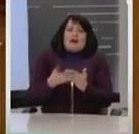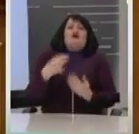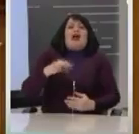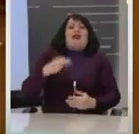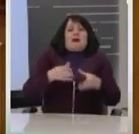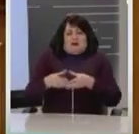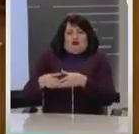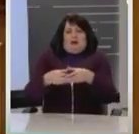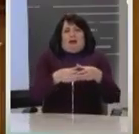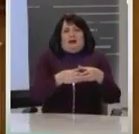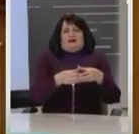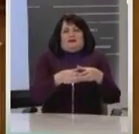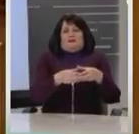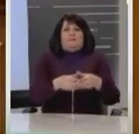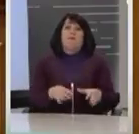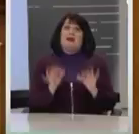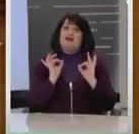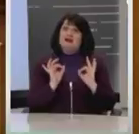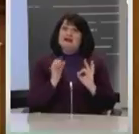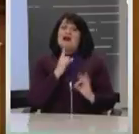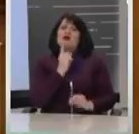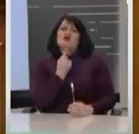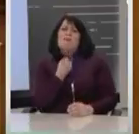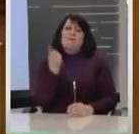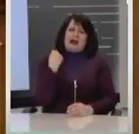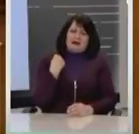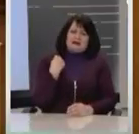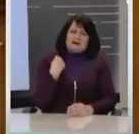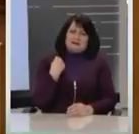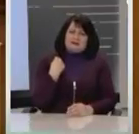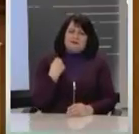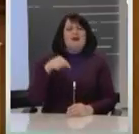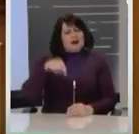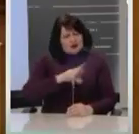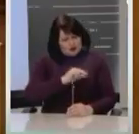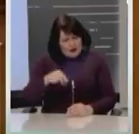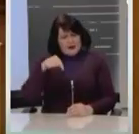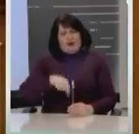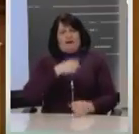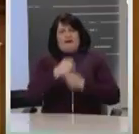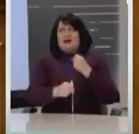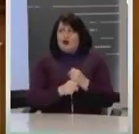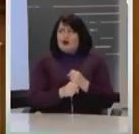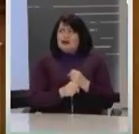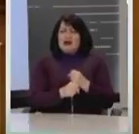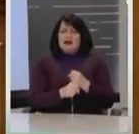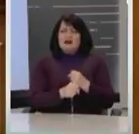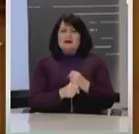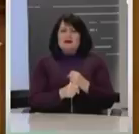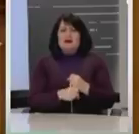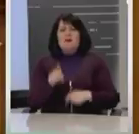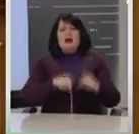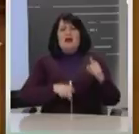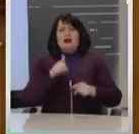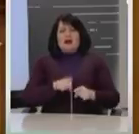αδύναμους. Και βέβαια, όπως και πέρυσι, έτσι και φέτος, έβαλαν πλερέζες